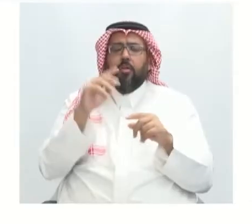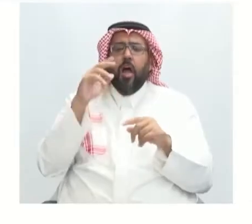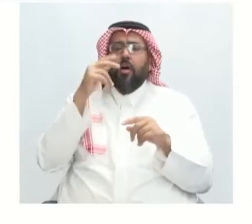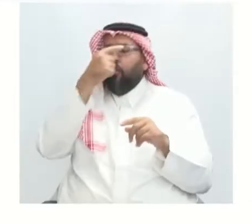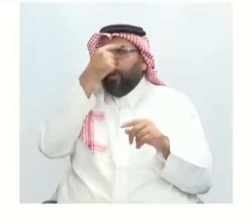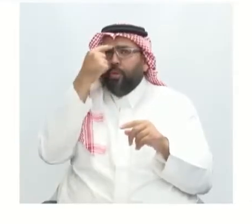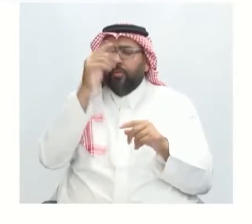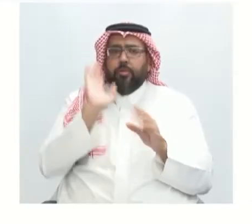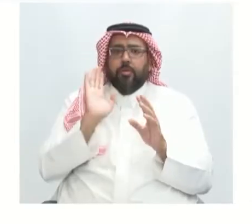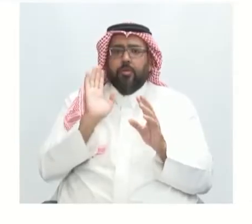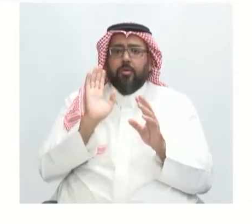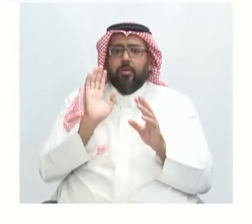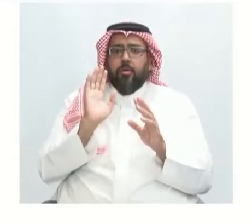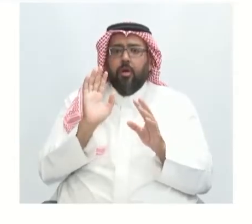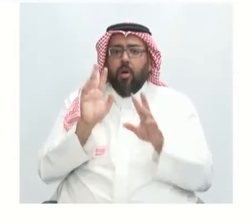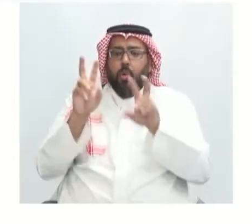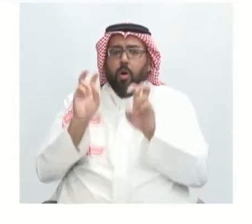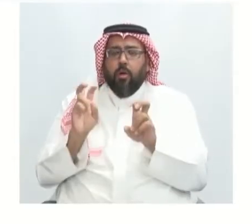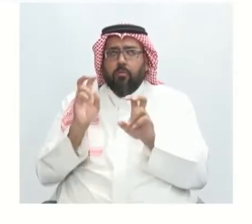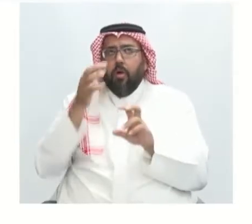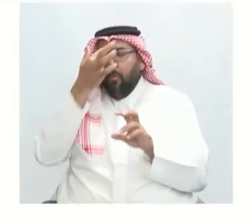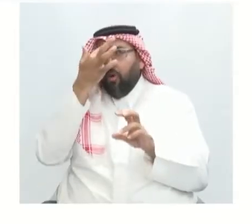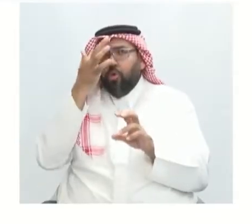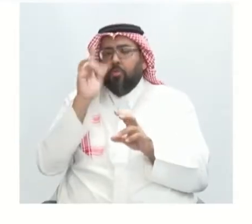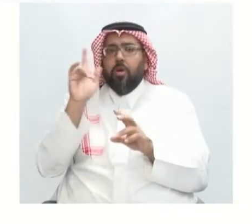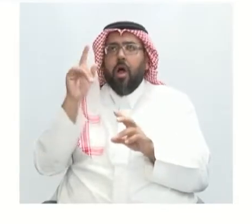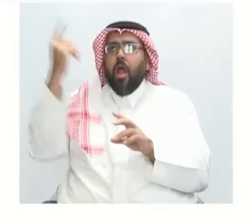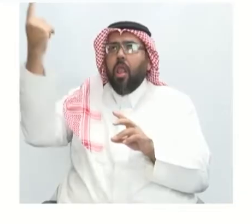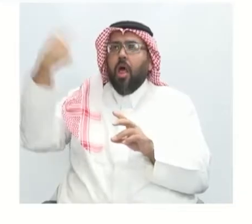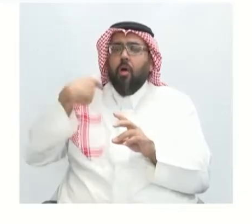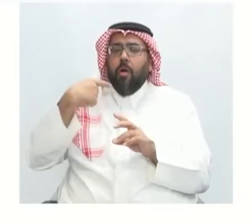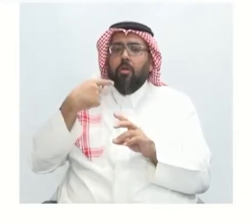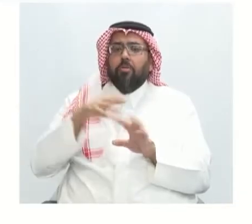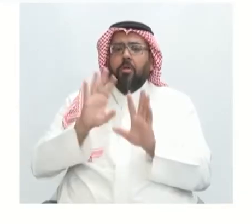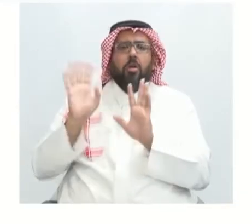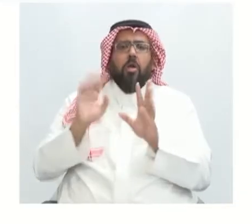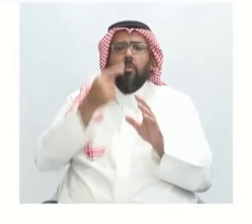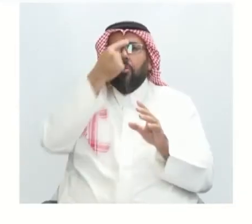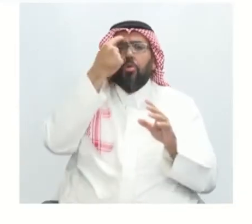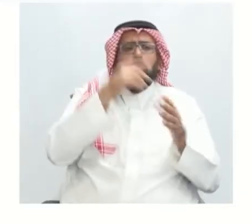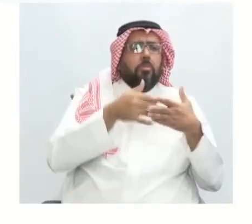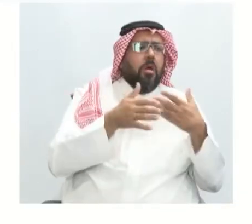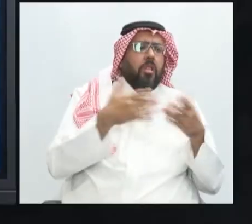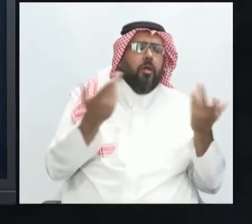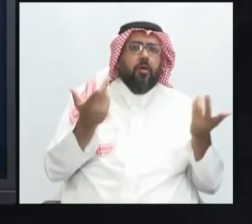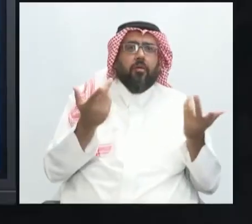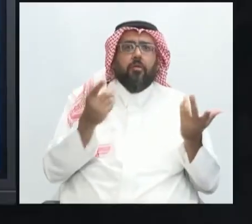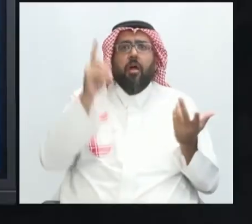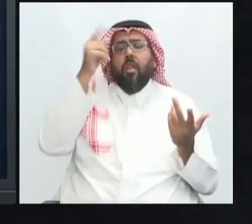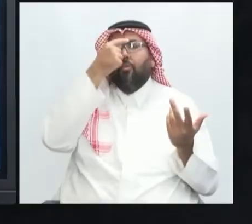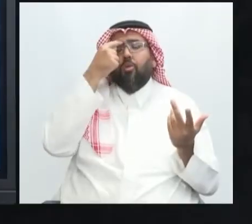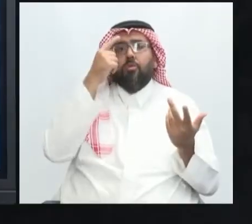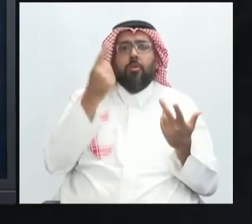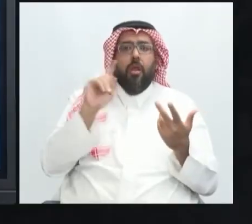بالقدر في ترك ما امر الله به او فعل ما نهى الله عنه لماذا من يبين من يذكرنا